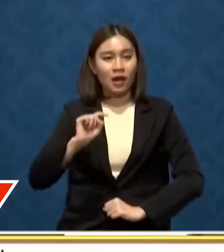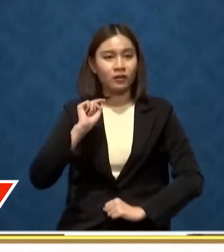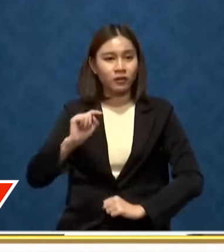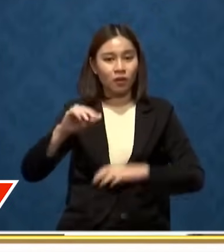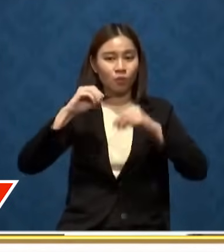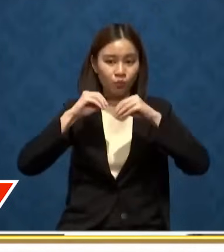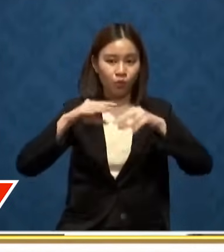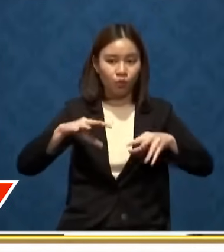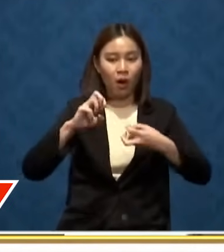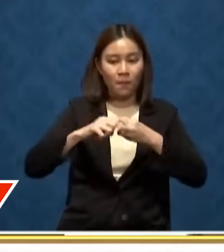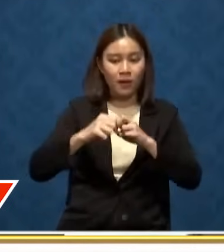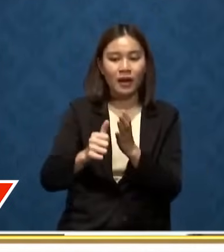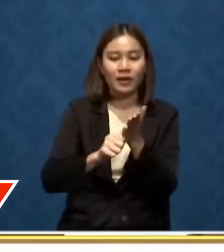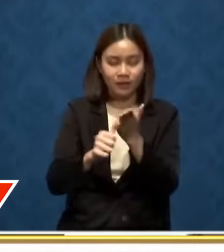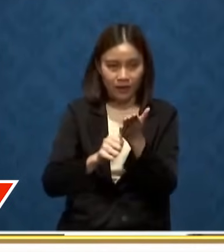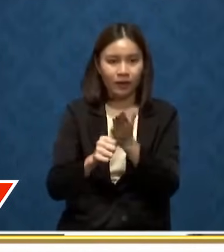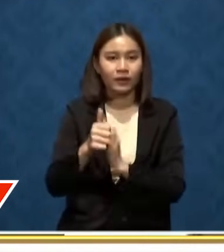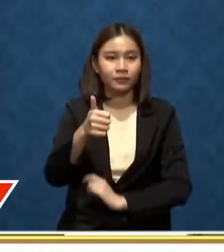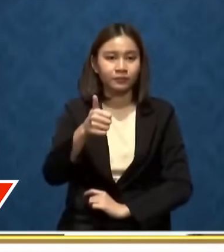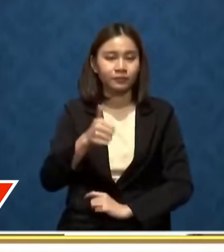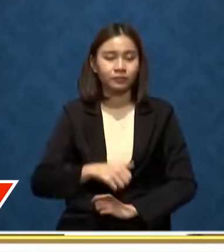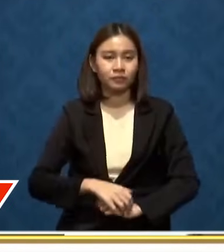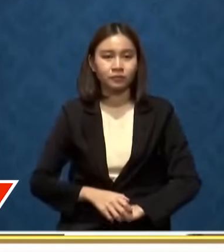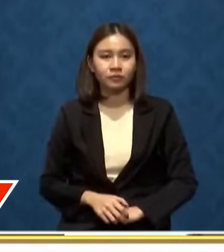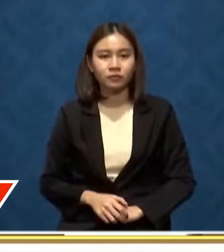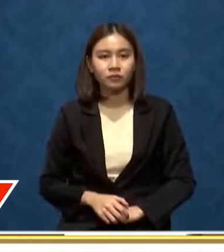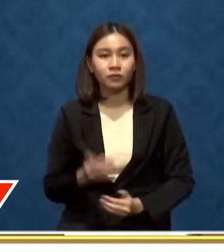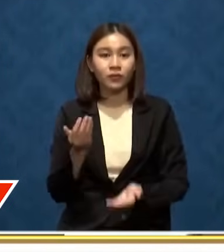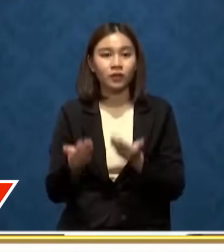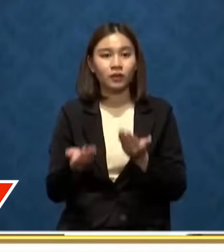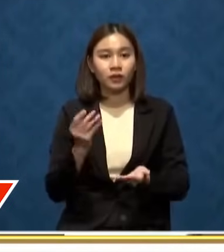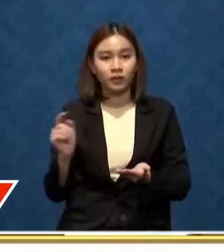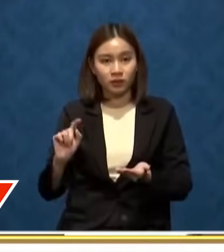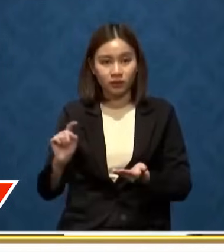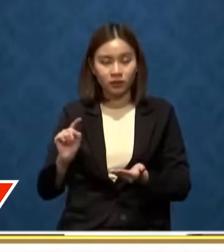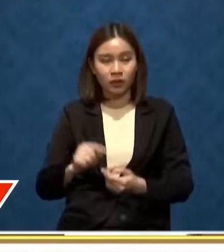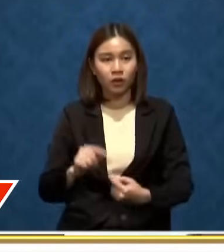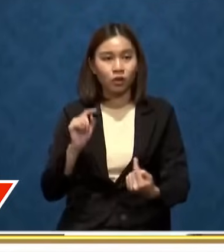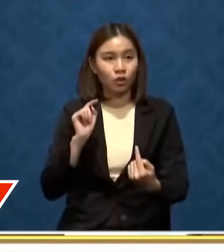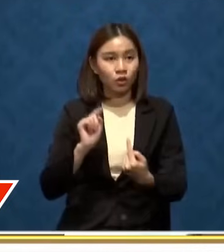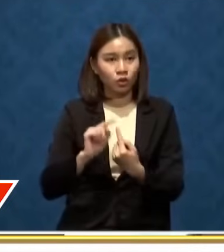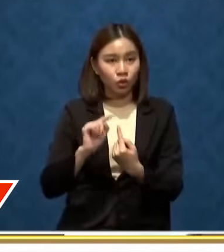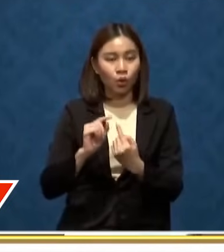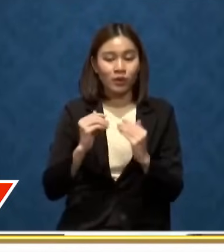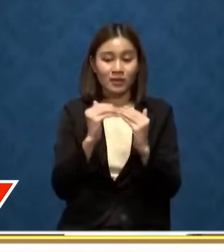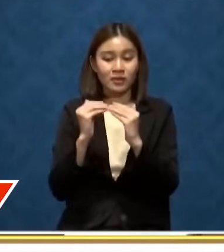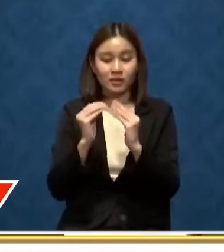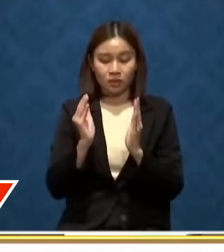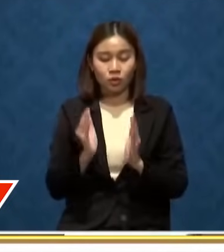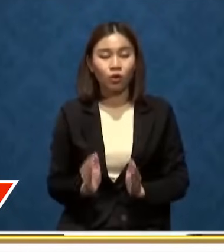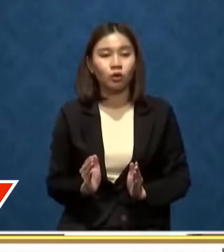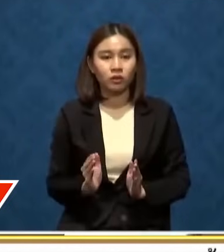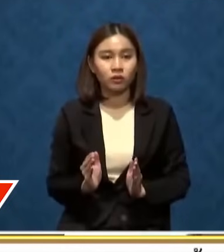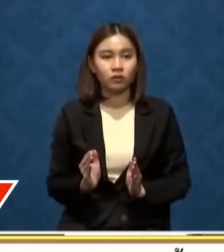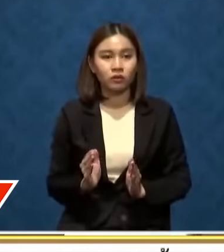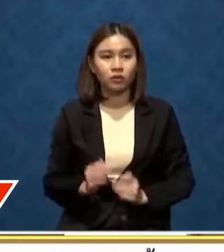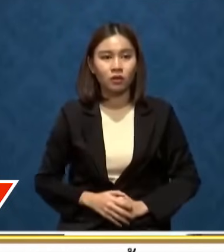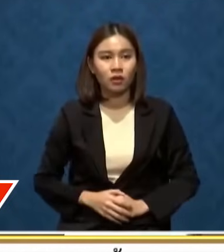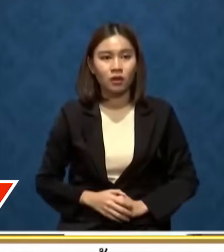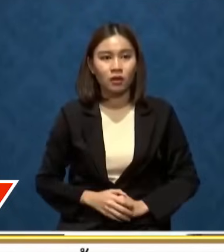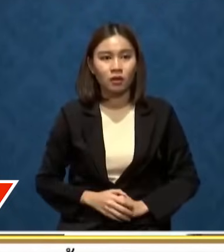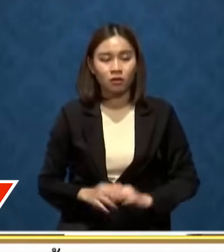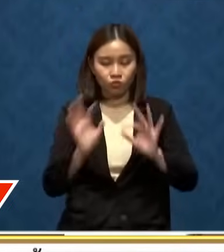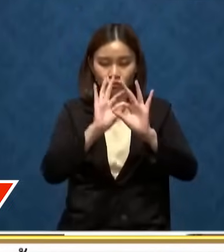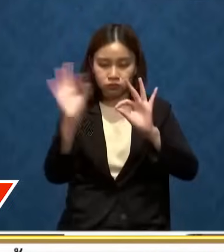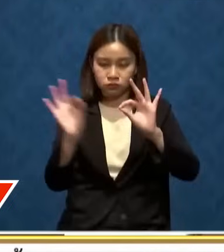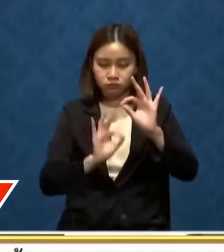อและก็แก้ไขปัญหาดังกล่าวค่ะหรือไม่ว่าจะเป็น เรื่องหลักการสิทธิมนุษยชนนะคะเป็น